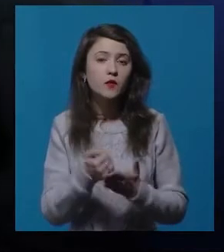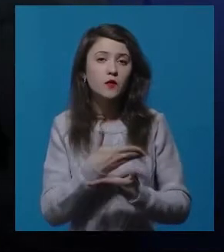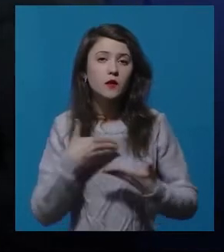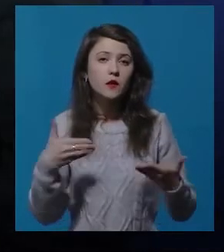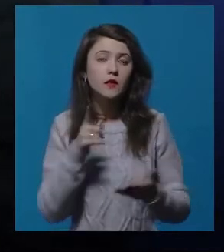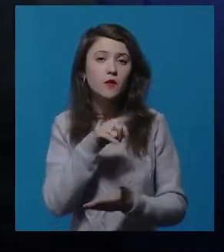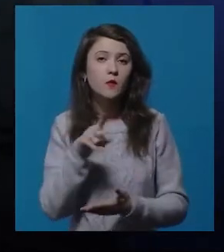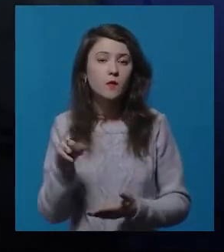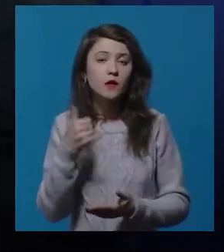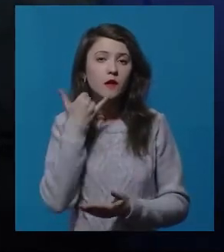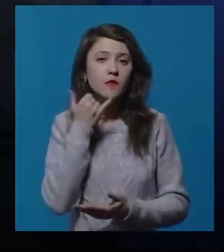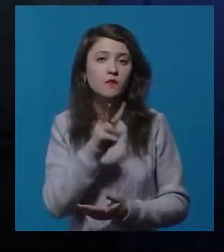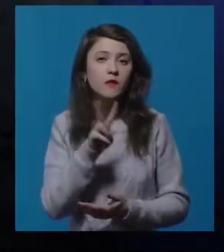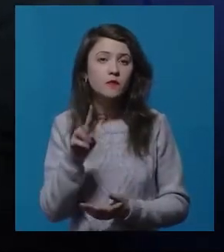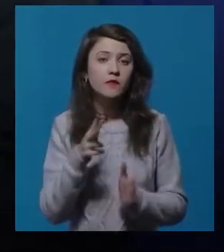номером телефону